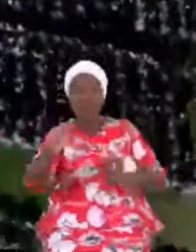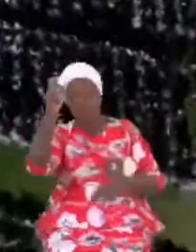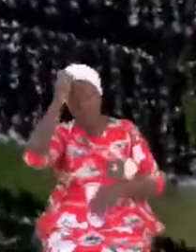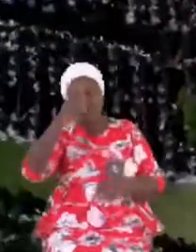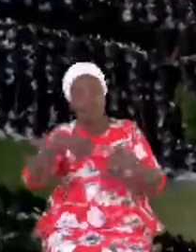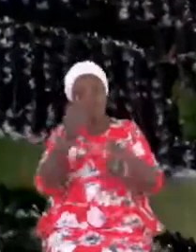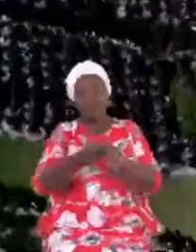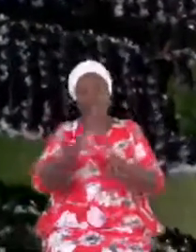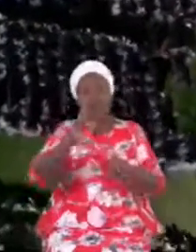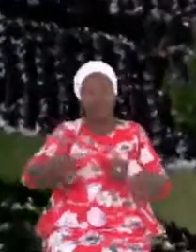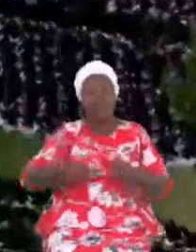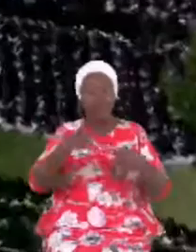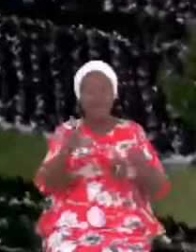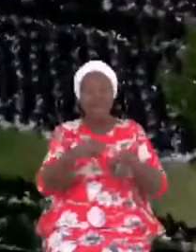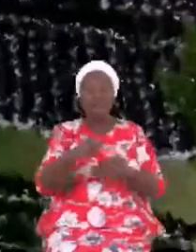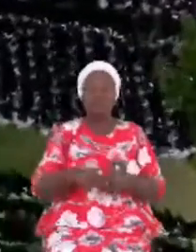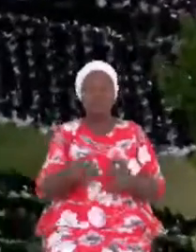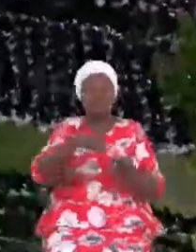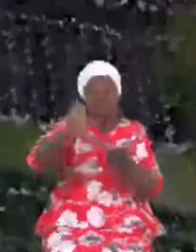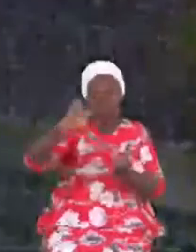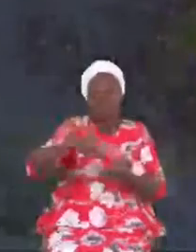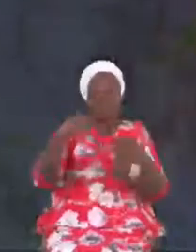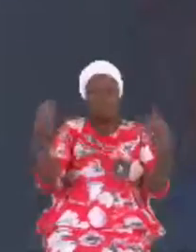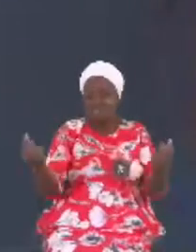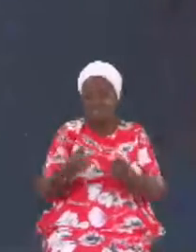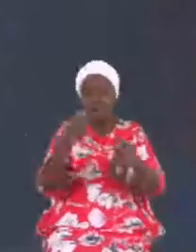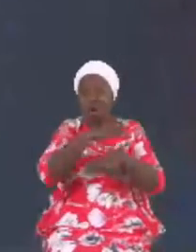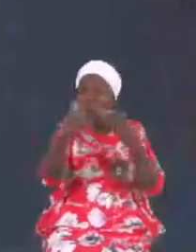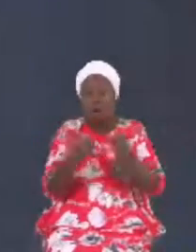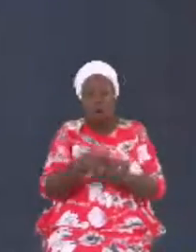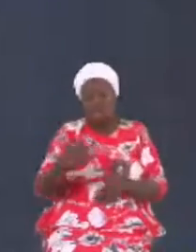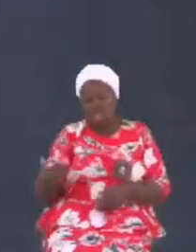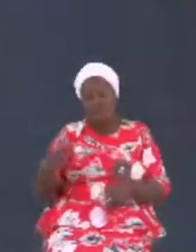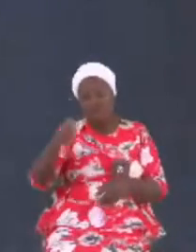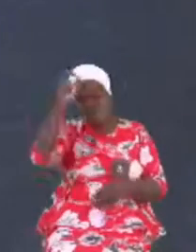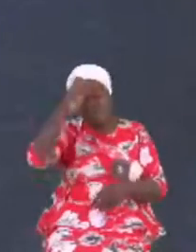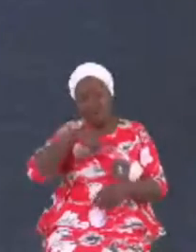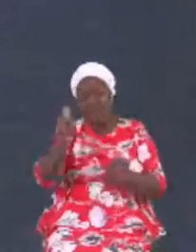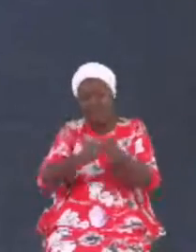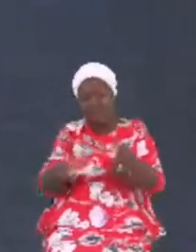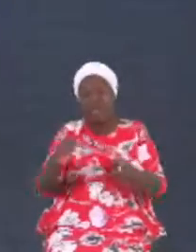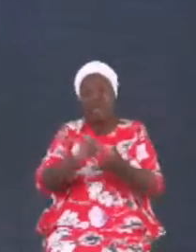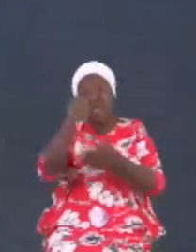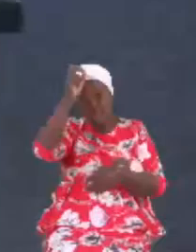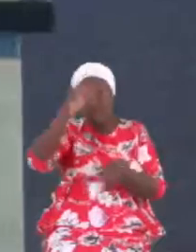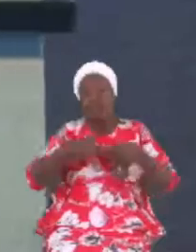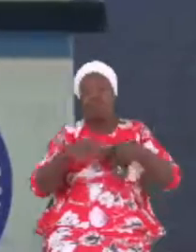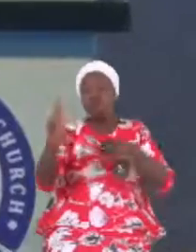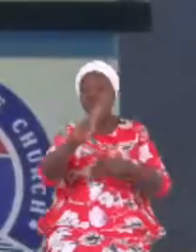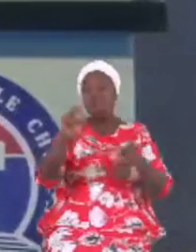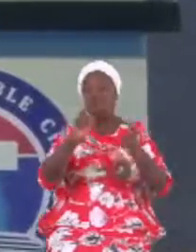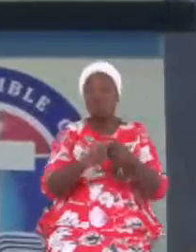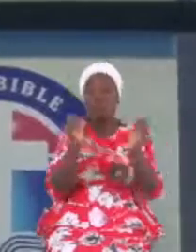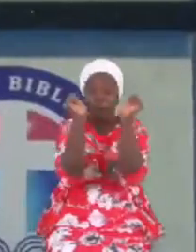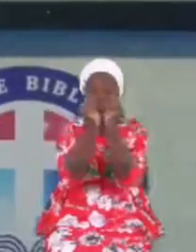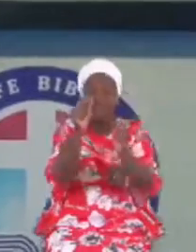vie, car tu rejettes les choses du diable et tout ce que le diable a utilisé